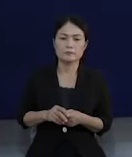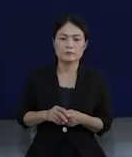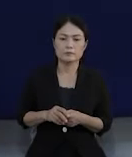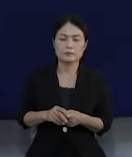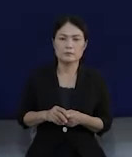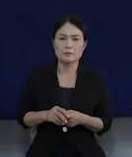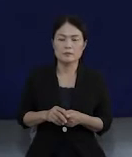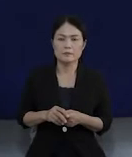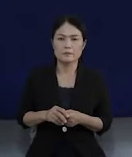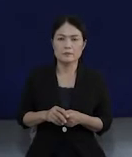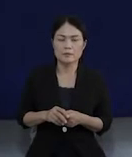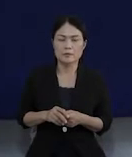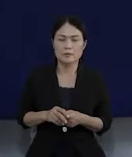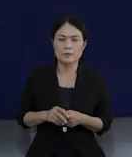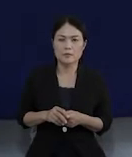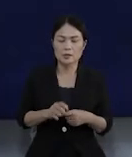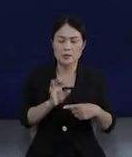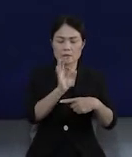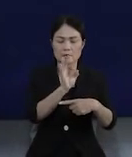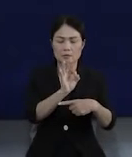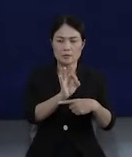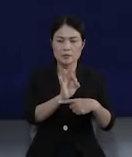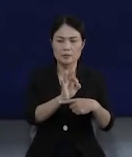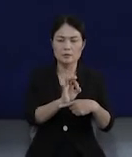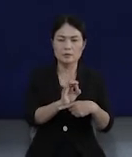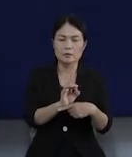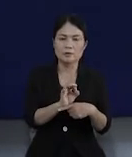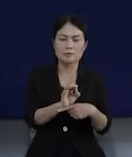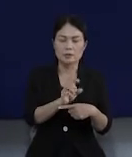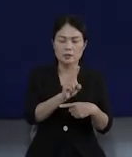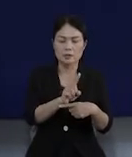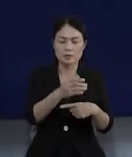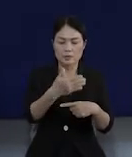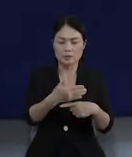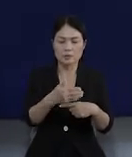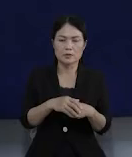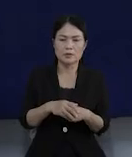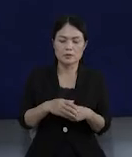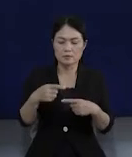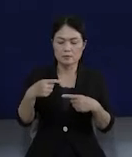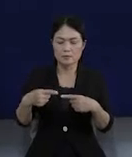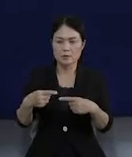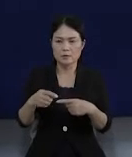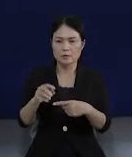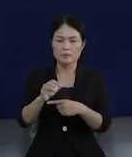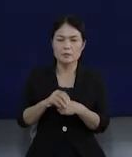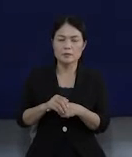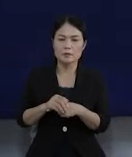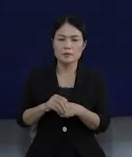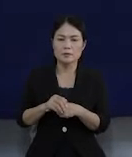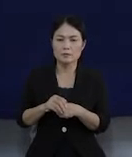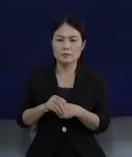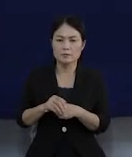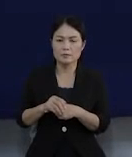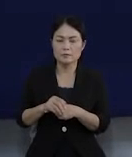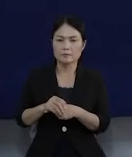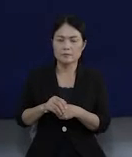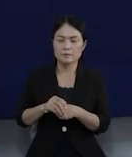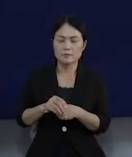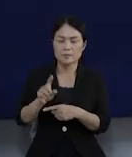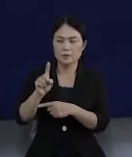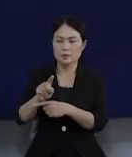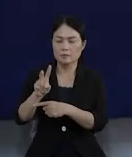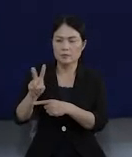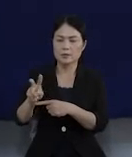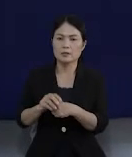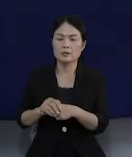Chẳng dưỡng bán, phía, phía dục và phía tì mùi cư đọc rằm bốn. Đó nâng phía dục và phía tì phí cư đọc đọc